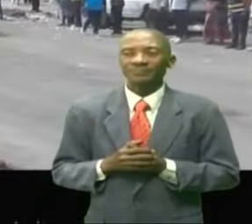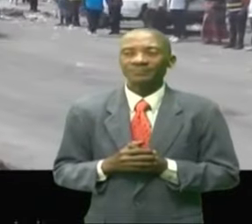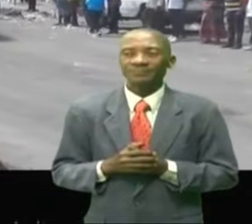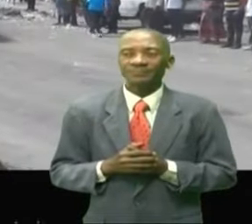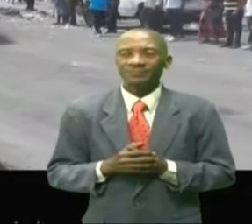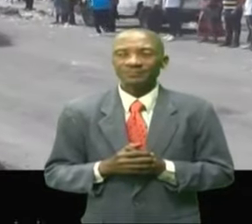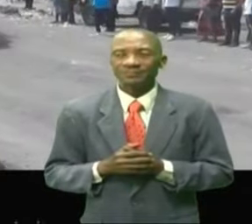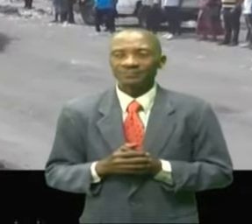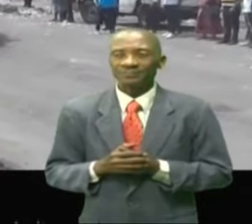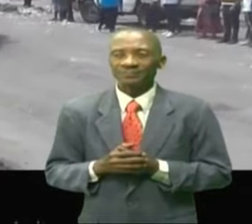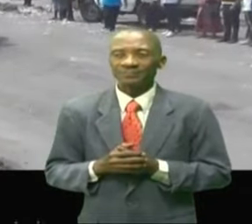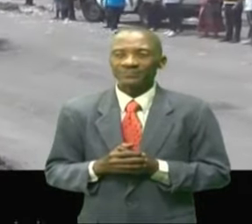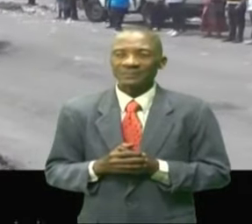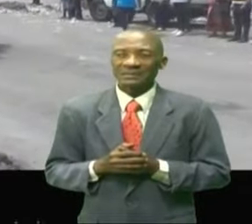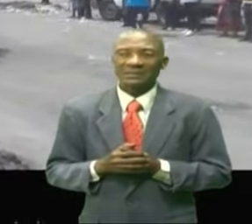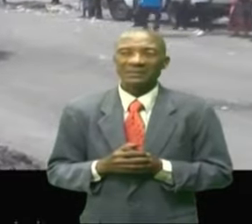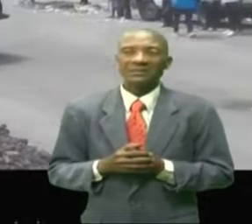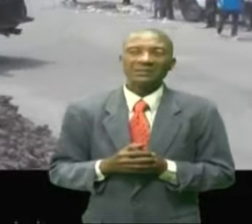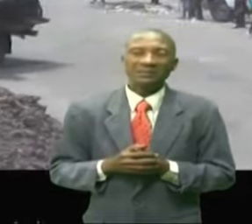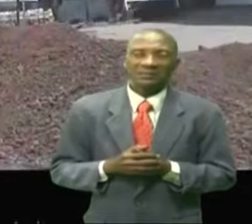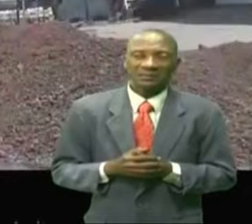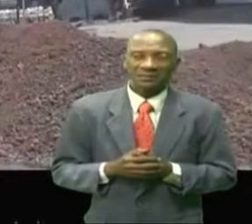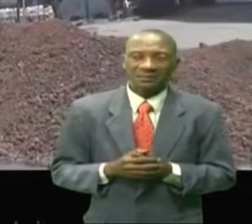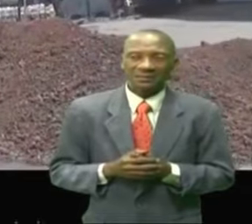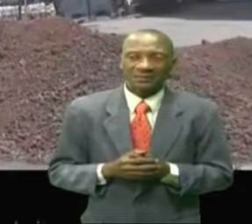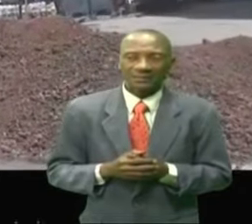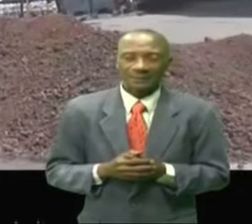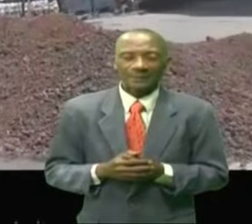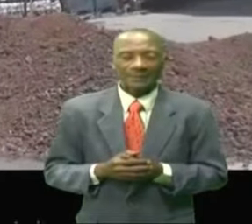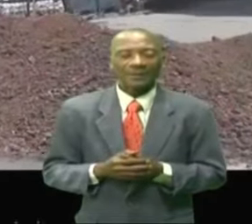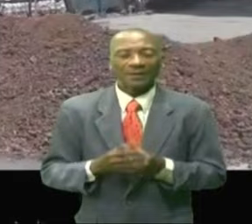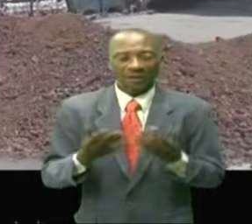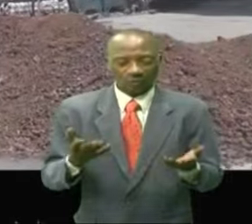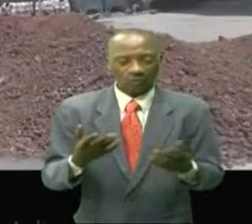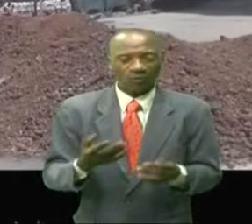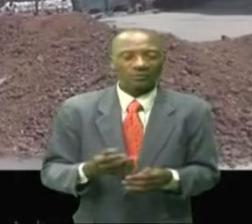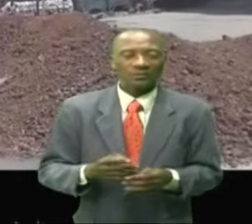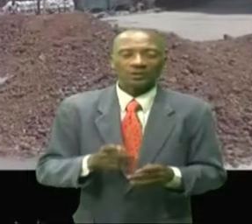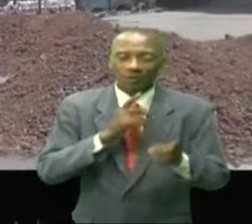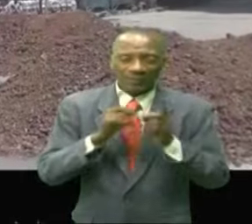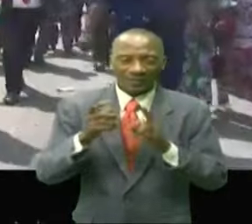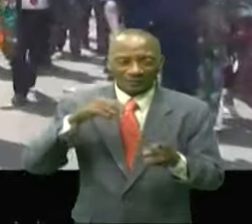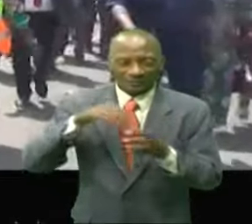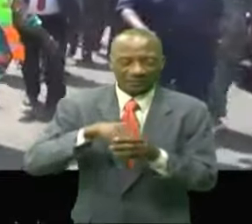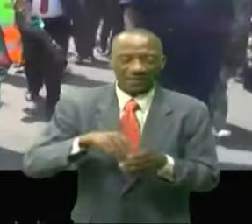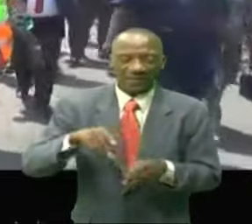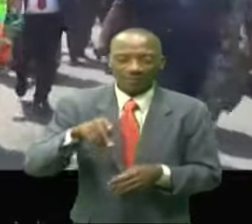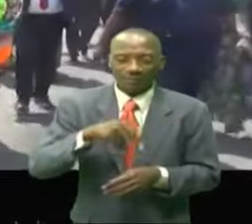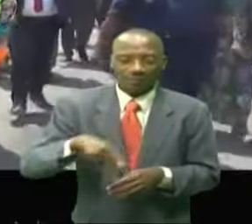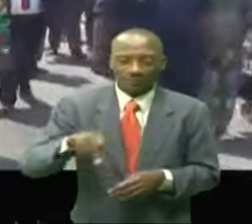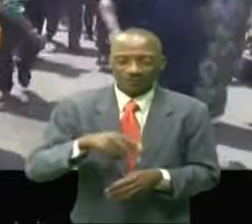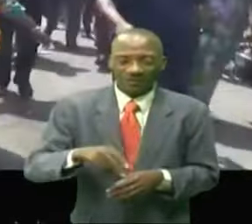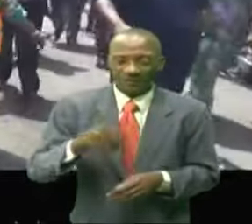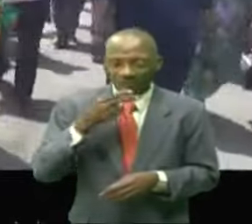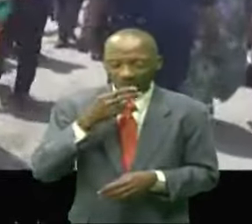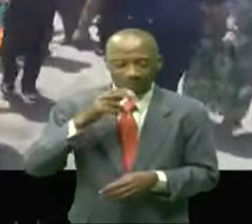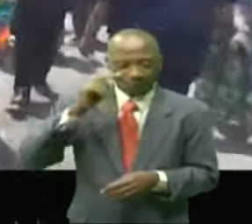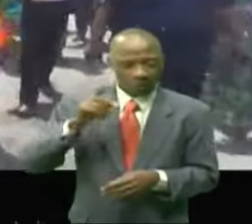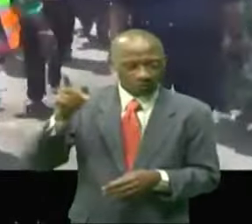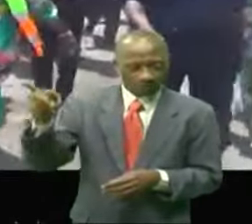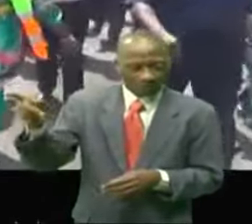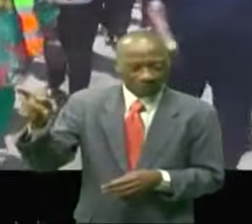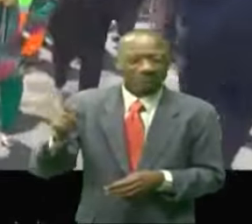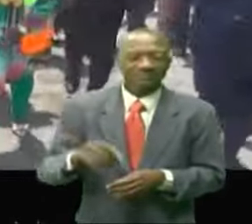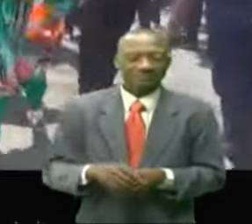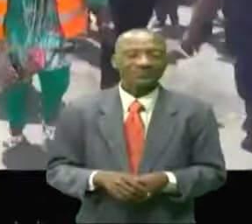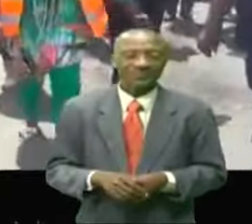Dans pratiquement deux mois, le tronçon situé au quartier Ndosho sur la route nationale numéro 2, axe nord-apostolique, station Simba,